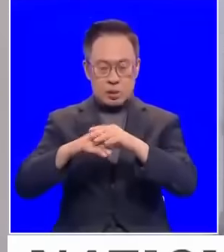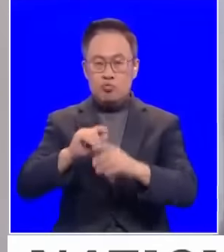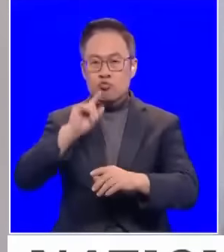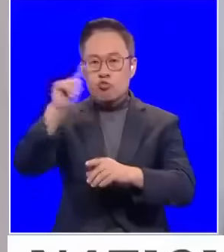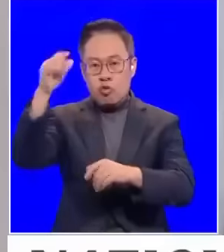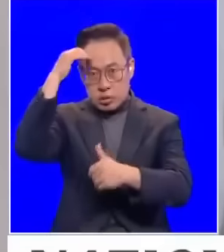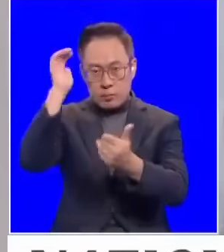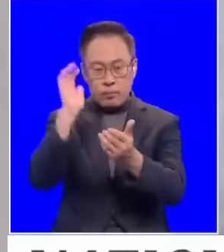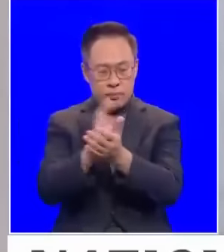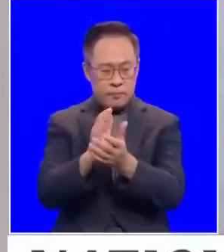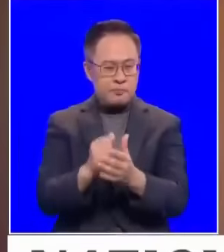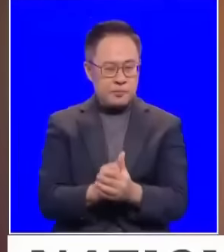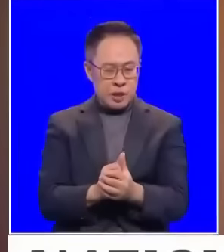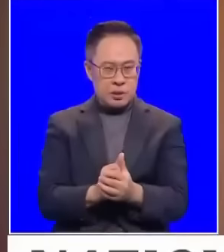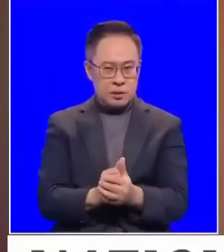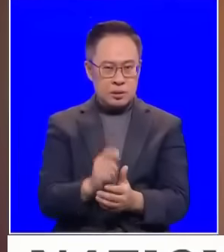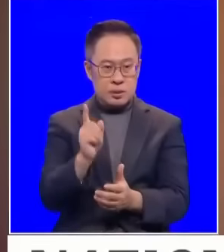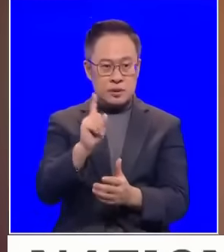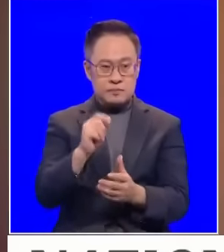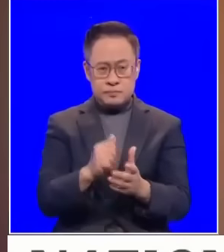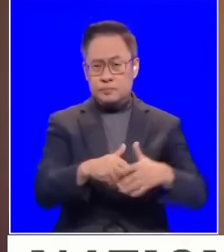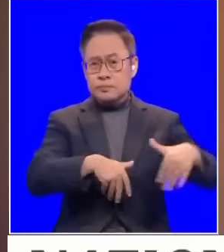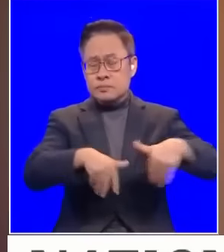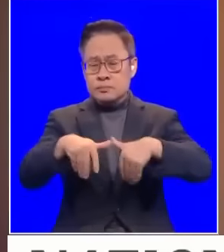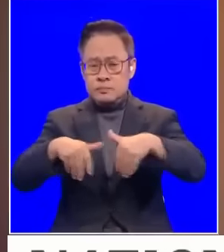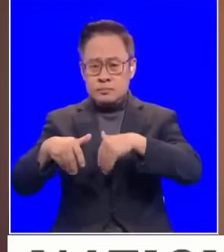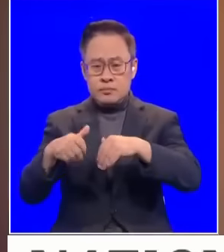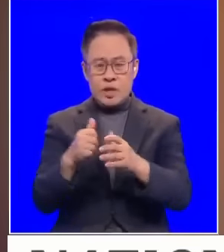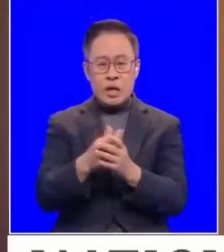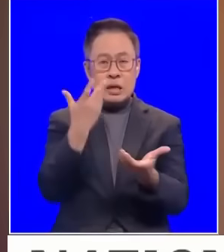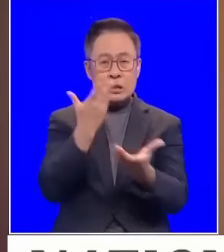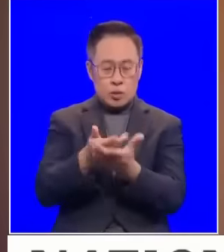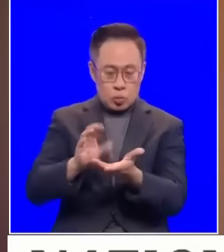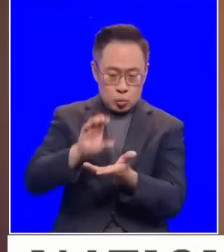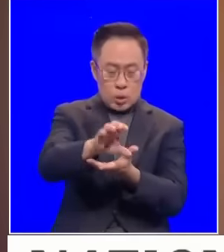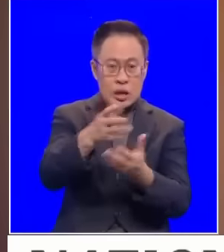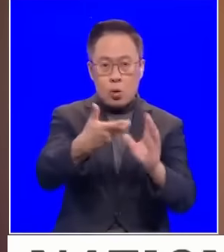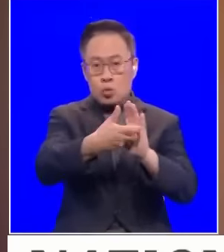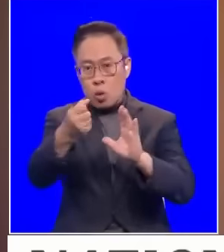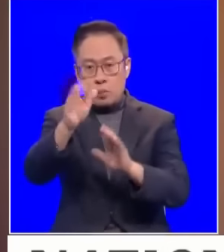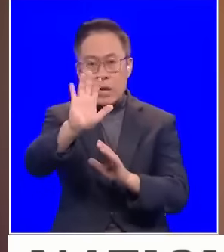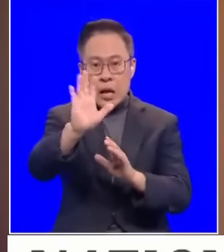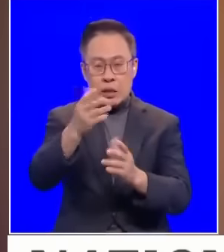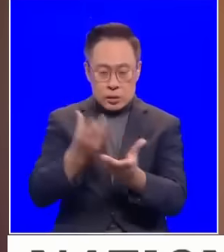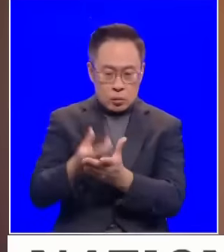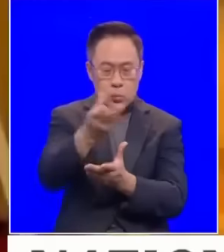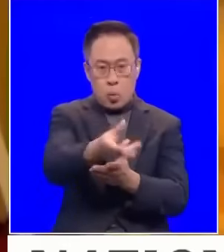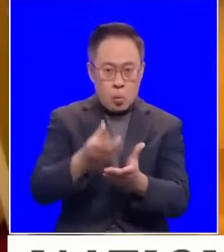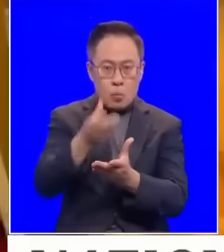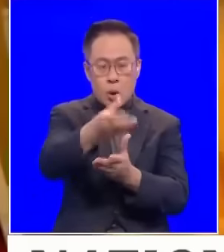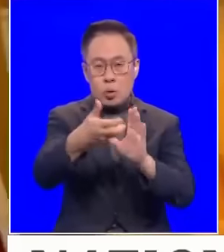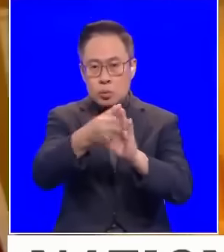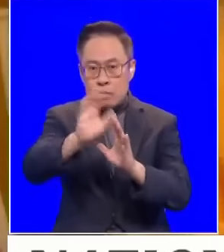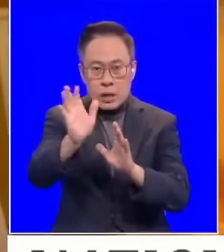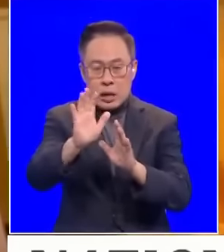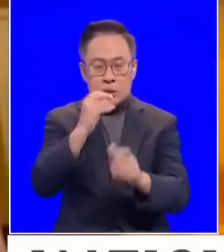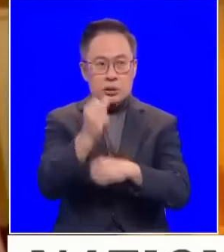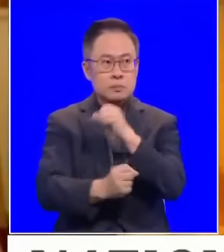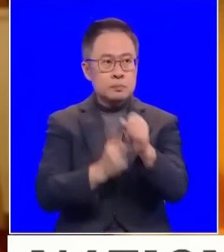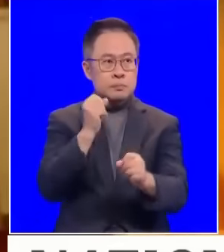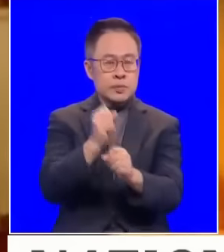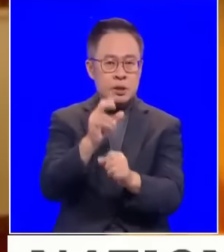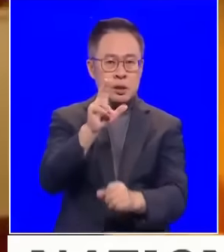ความเอาผิดเนื่องจากบรรดาผู้เสียหายไม่สามารถถอนเงินได้ตั้งแต่ปี2565นะคะพร้อมกันนี้ผู้เสียหาย